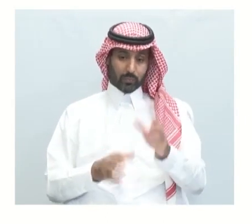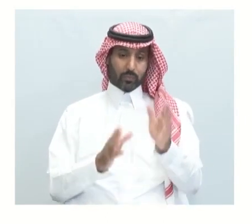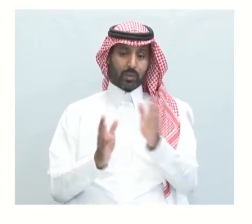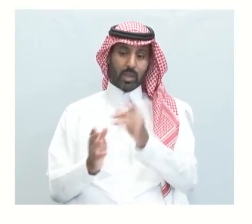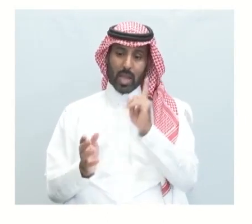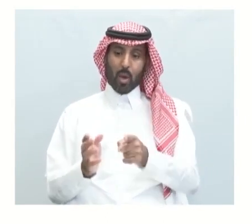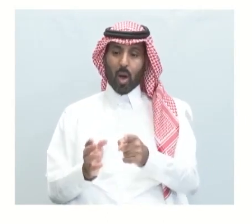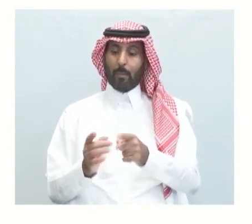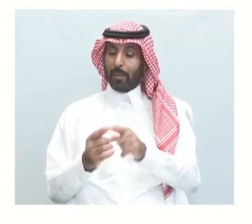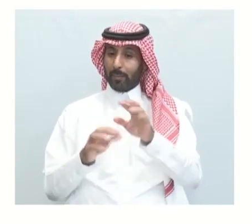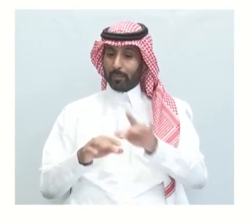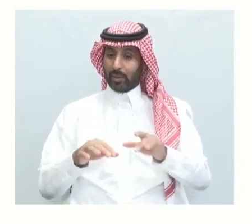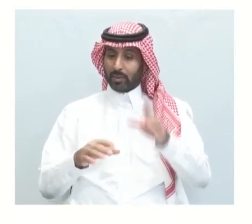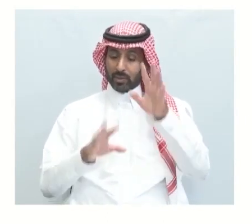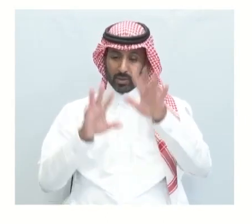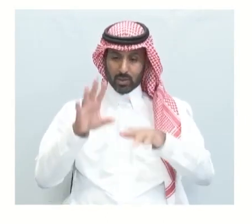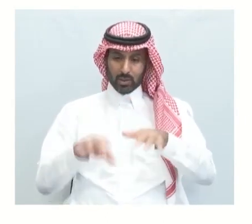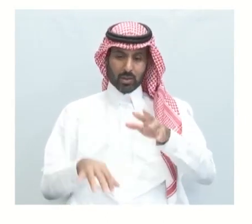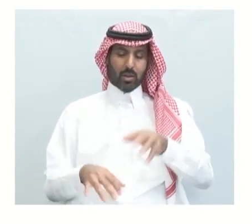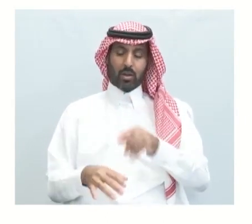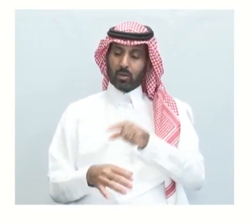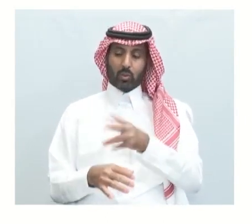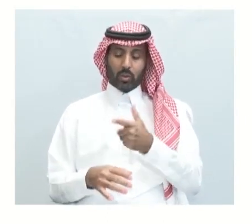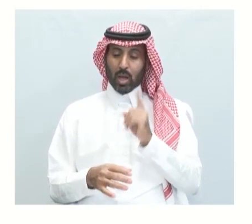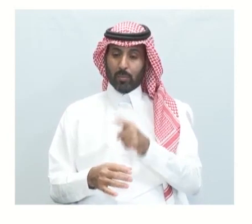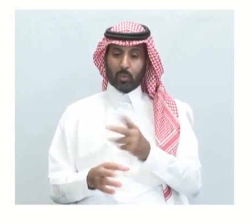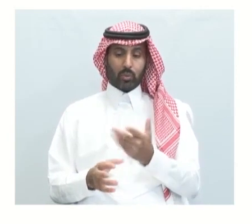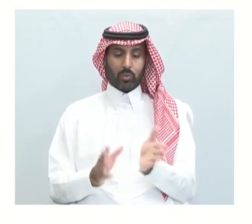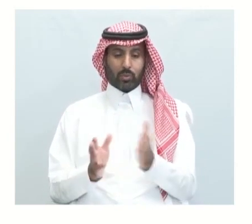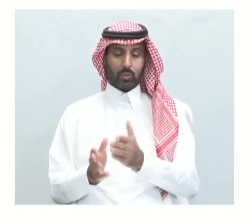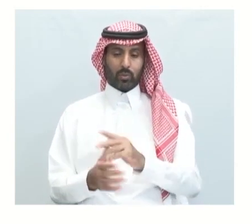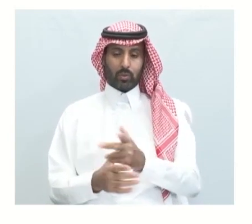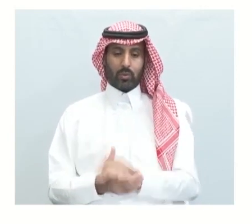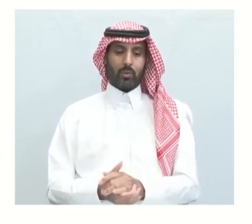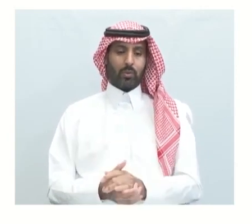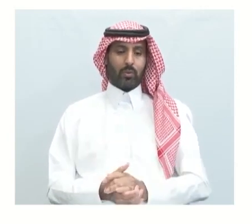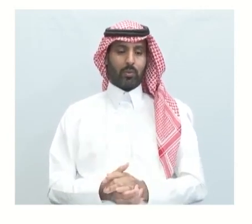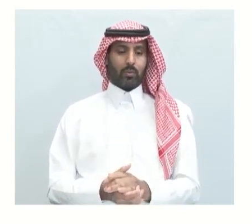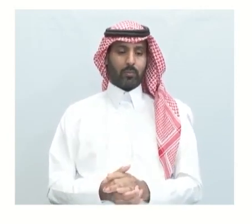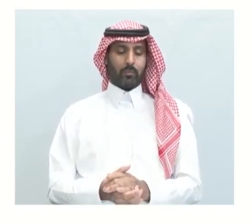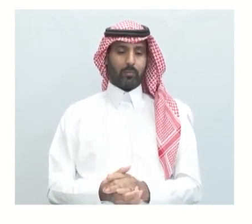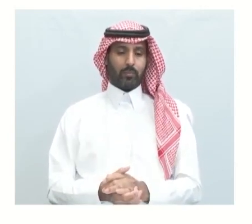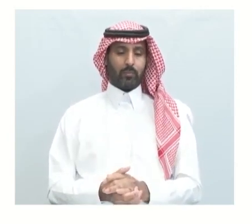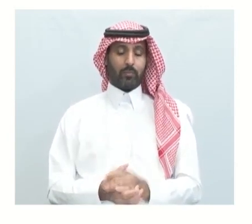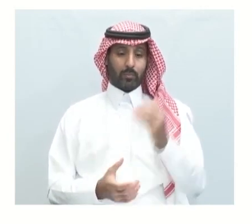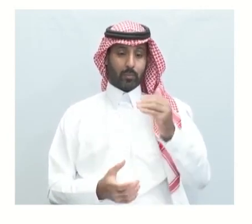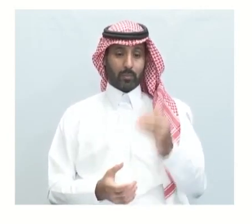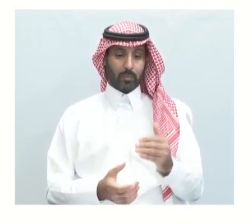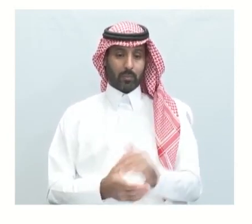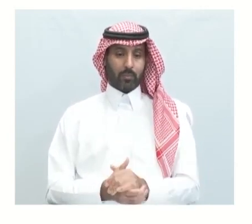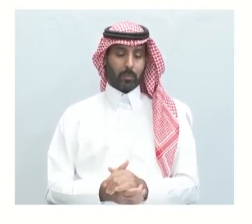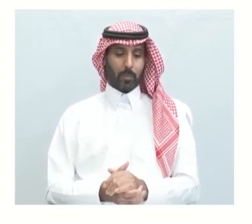الاوامر البرمجيه لكي يتضح له كل مجموعه وحزمه من الاوامر البرمجيه بلغه البايثون اذا هنا انشاء قائمه